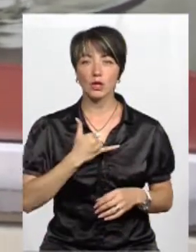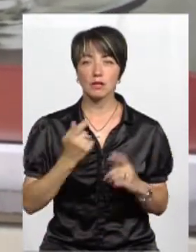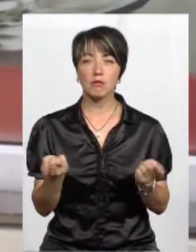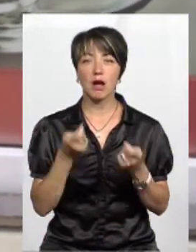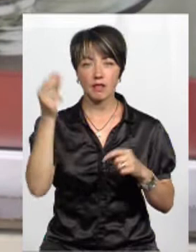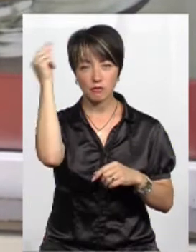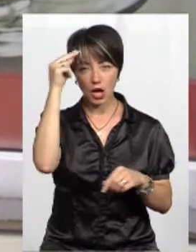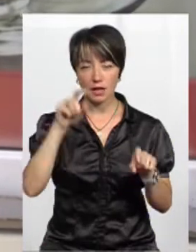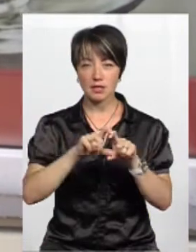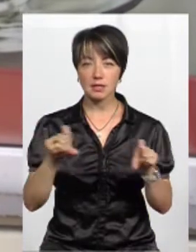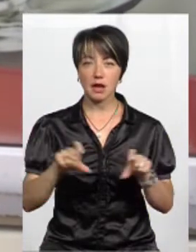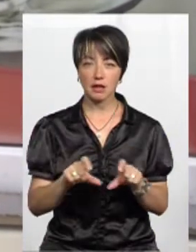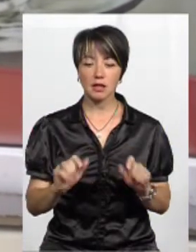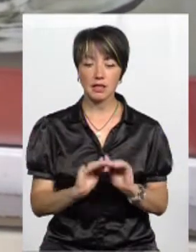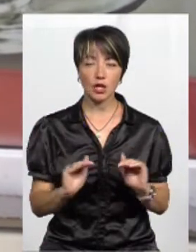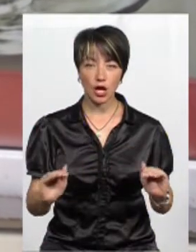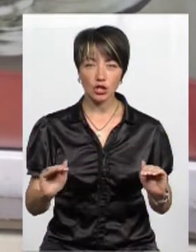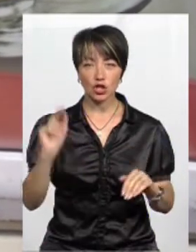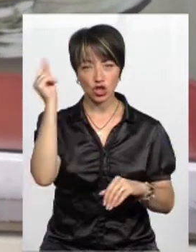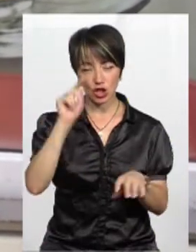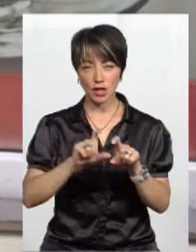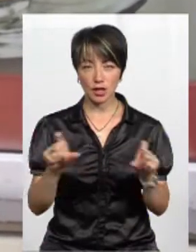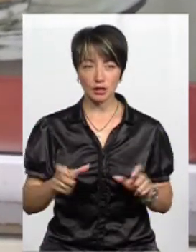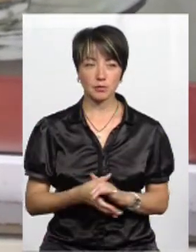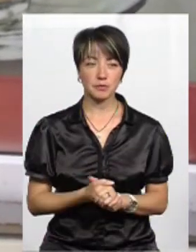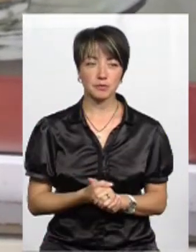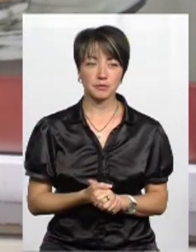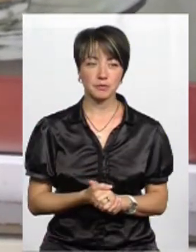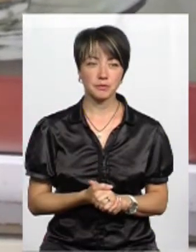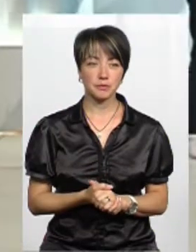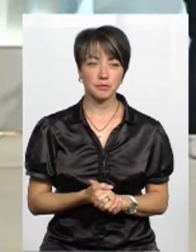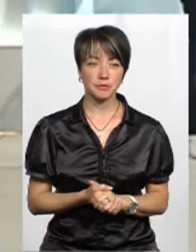мало навчальних дошкільних закладів і шкіл.